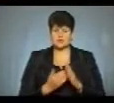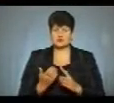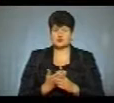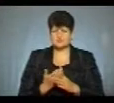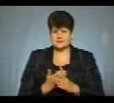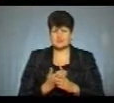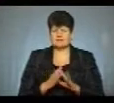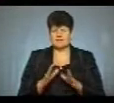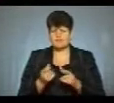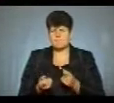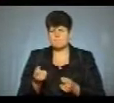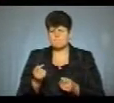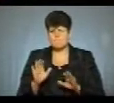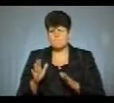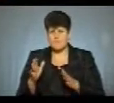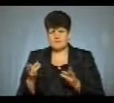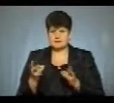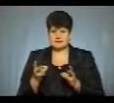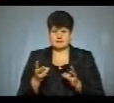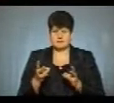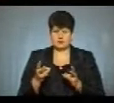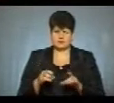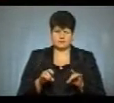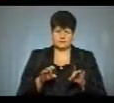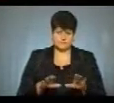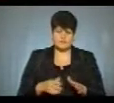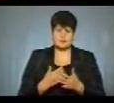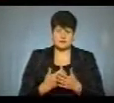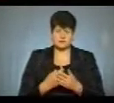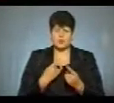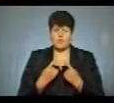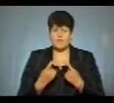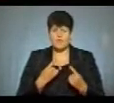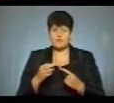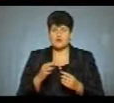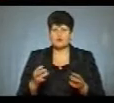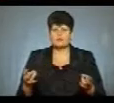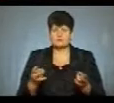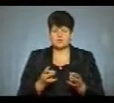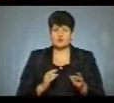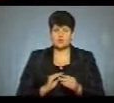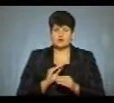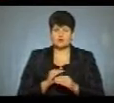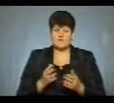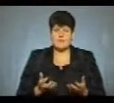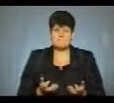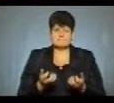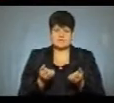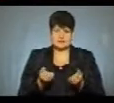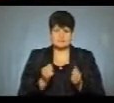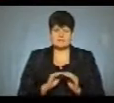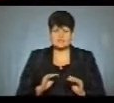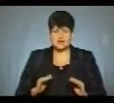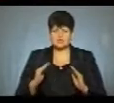деякі моменти, які потрібно було врегулювати. Ну, зокрема, ми говоримо про необхідність додаткової підтримки